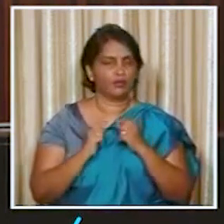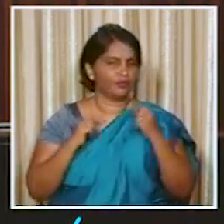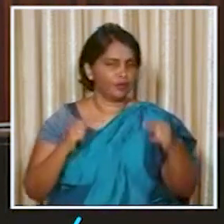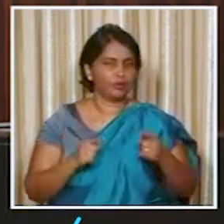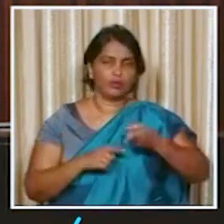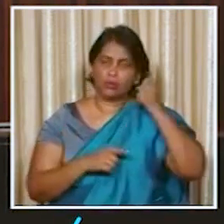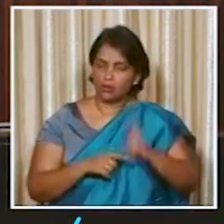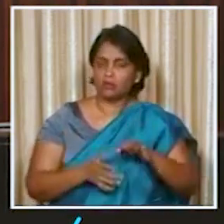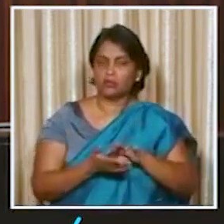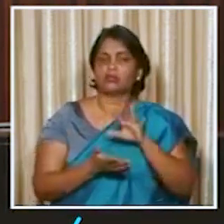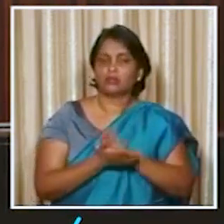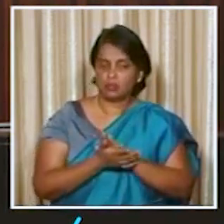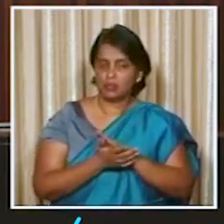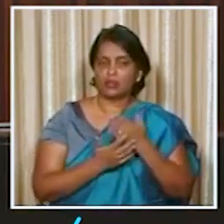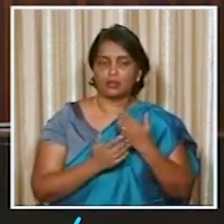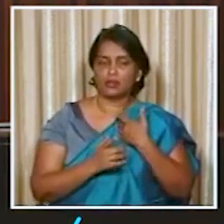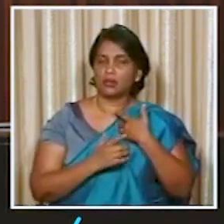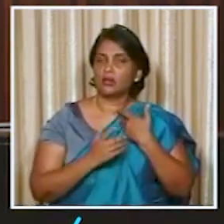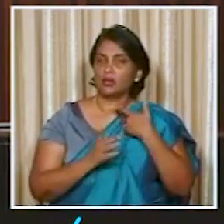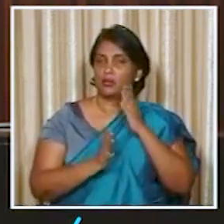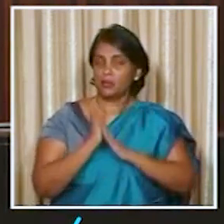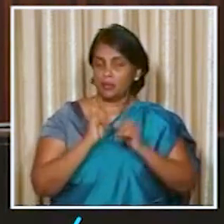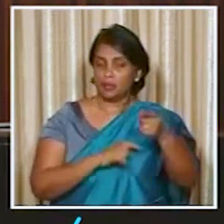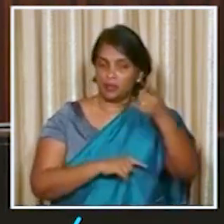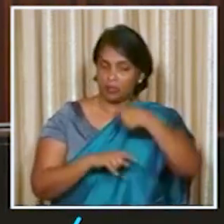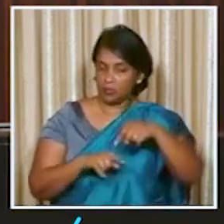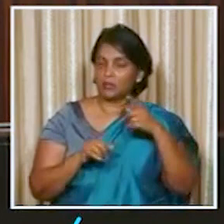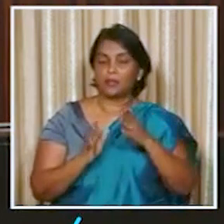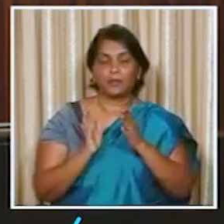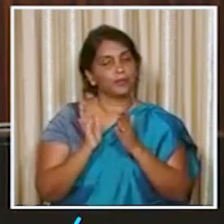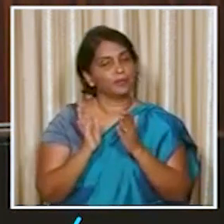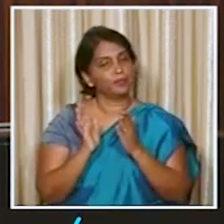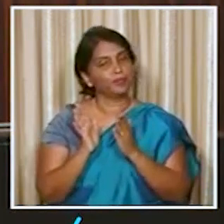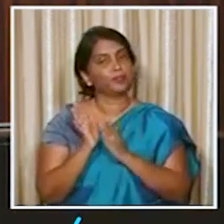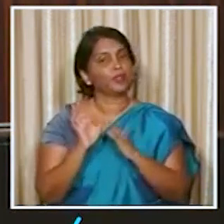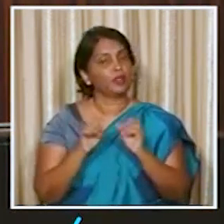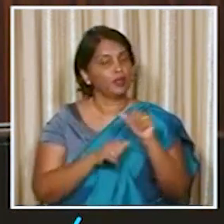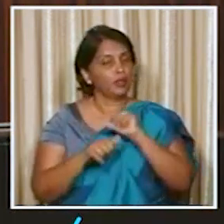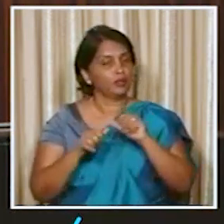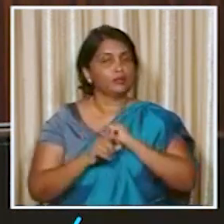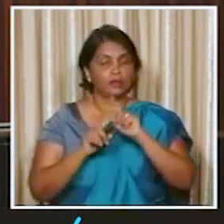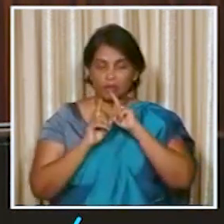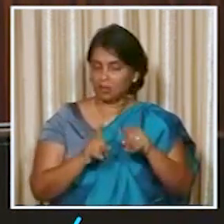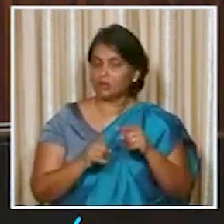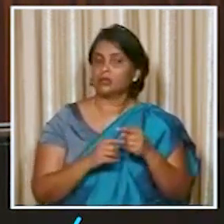සම්මත කළ යන චෝදනාවට අදාළව මා ජනතාවගෙන් හා මාධ්‍ය ආයතන ඉල්ලා සිටිනුයේ